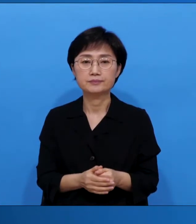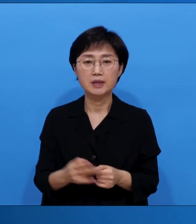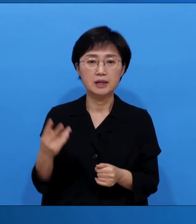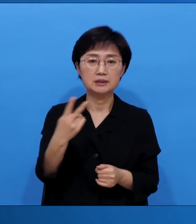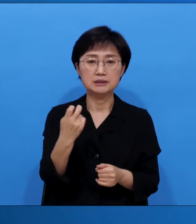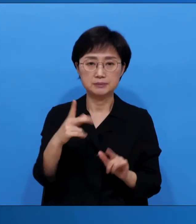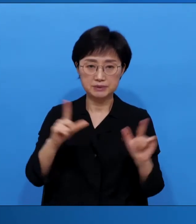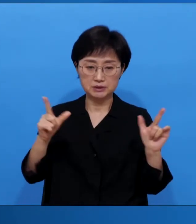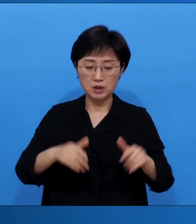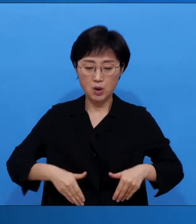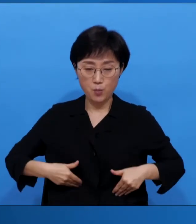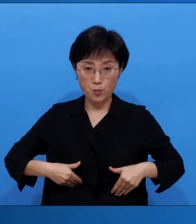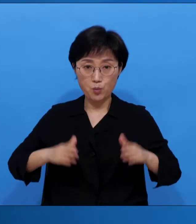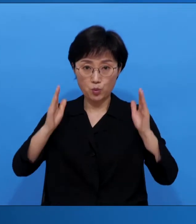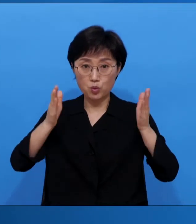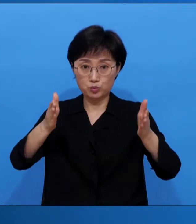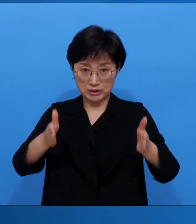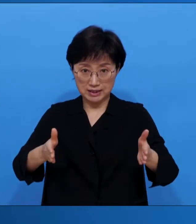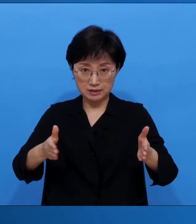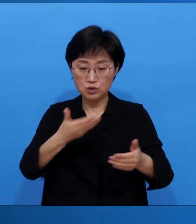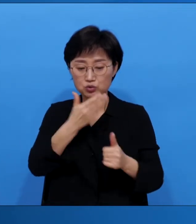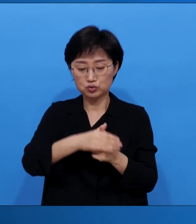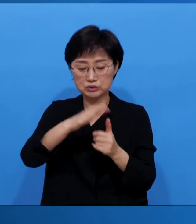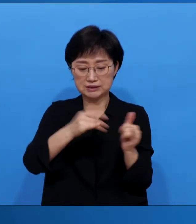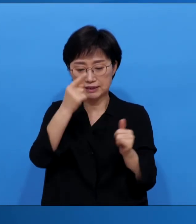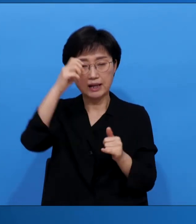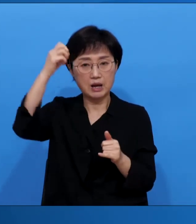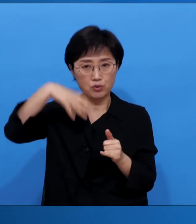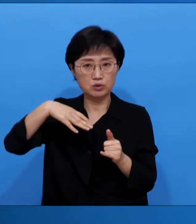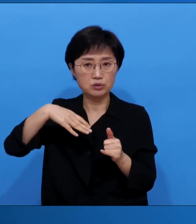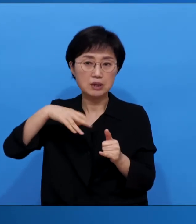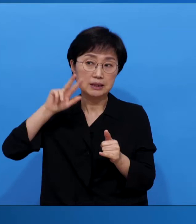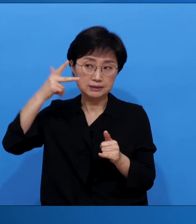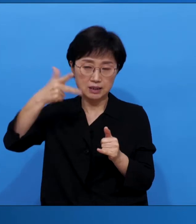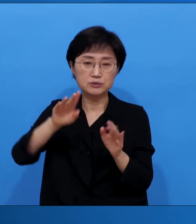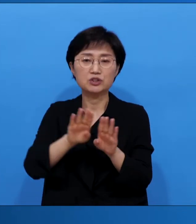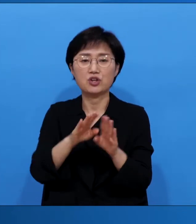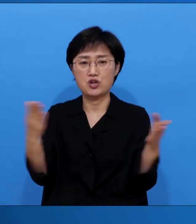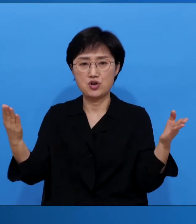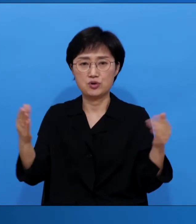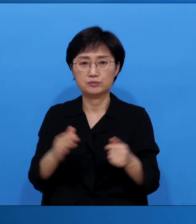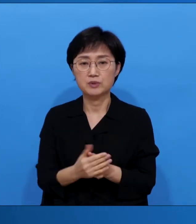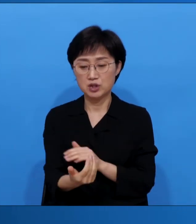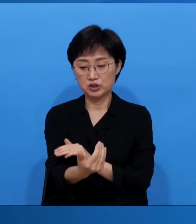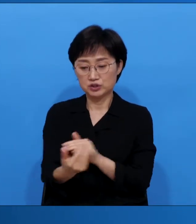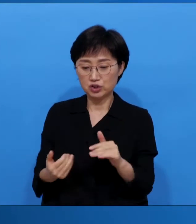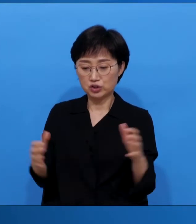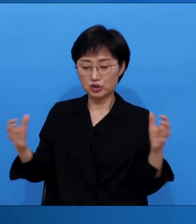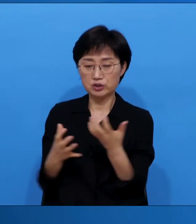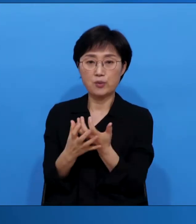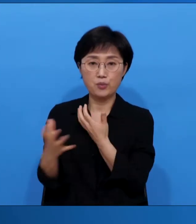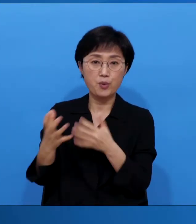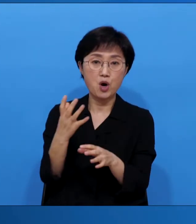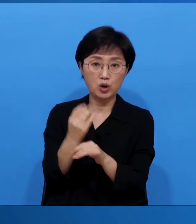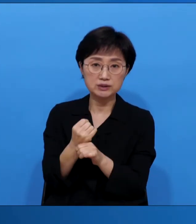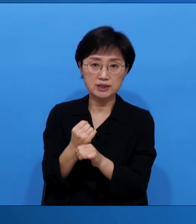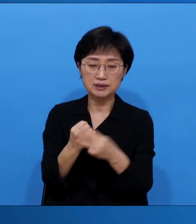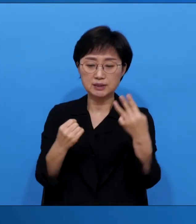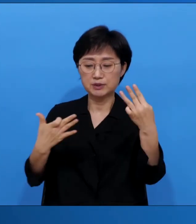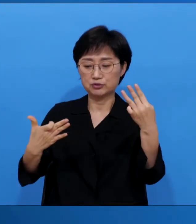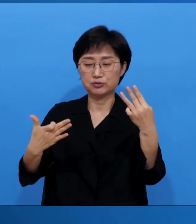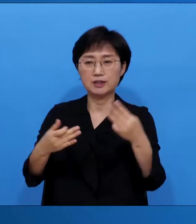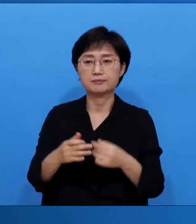2022 봄학기 중직자대학원이 오는 20일 개강합니다. 앞서 중대원 연합예배 및 연석회의는 19일에 열립니다.